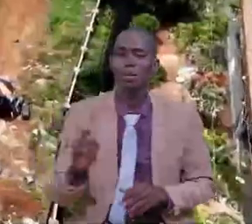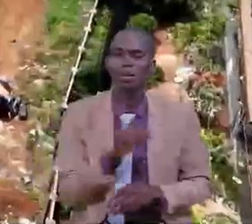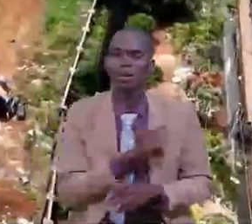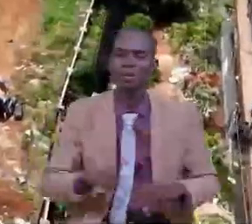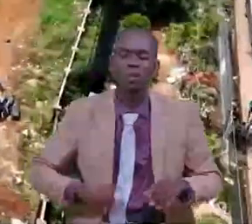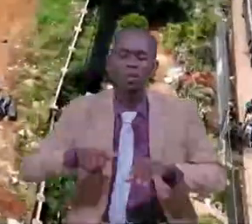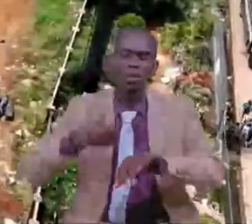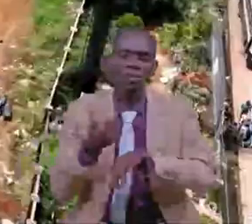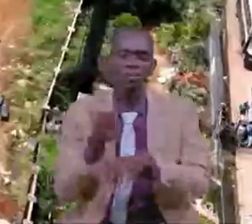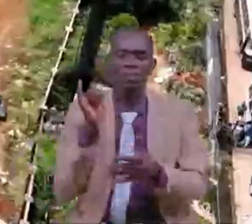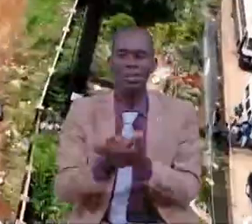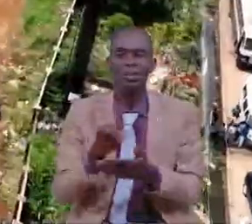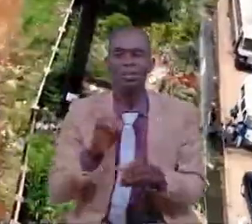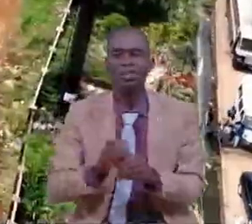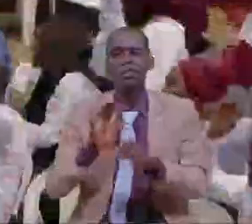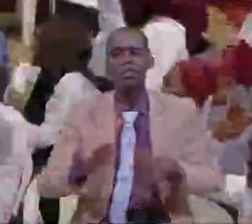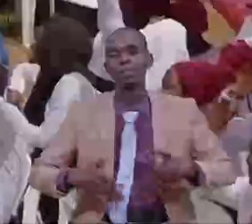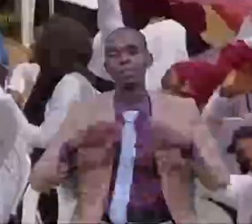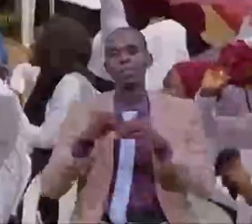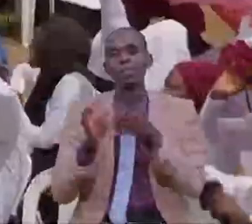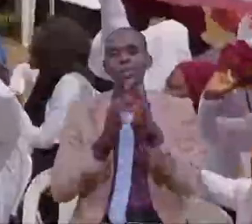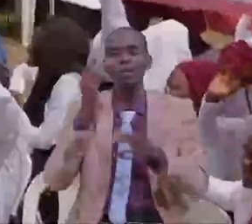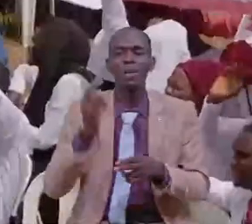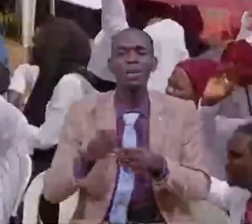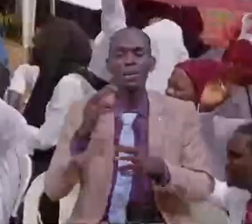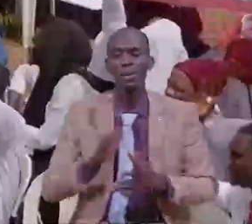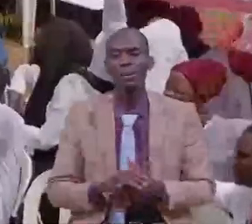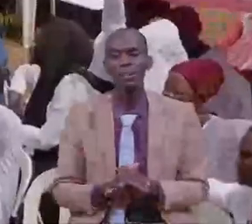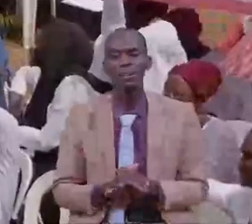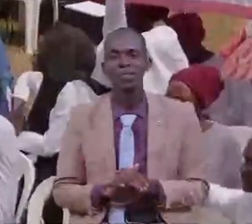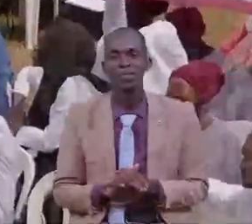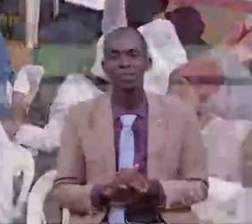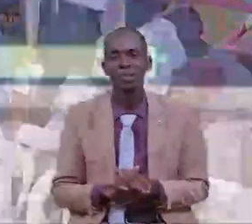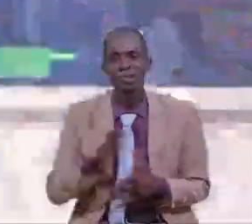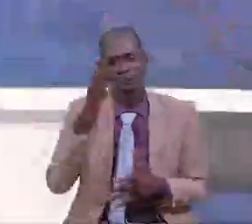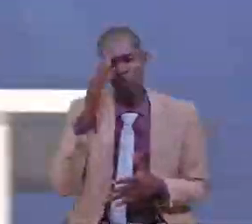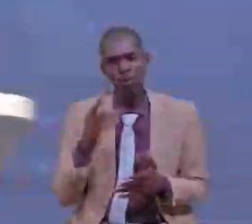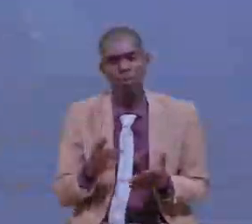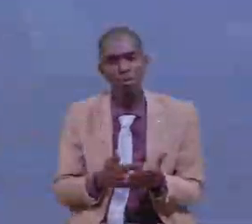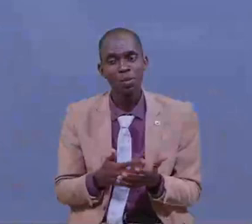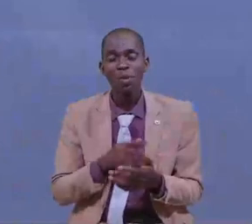Le Seigneur le confirme dans ta vie au nom de Jésus.